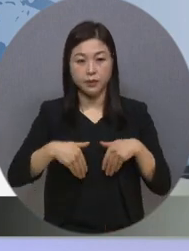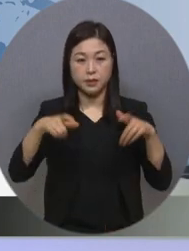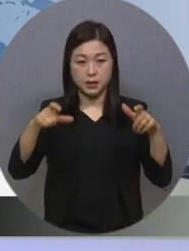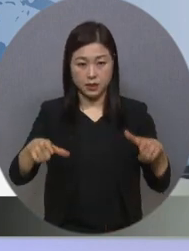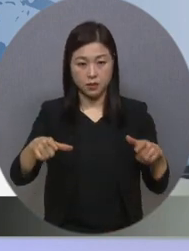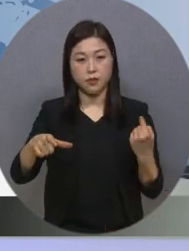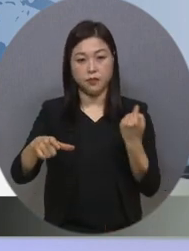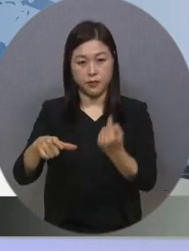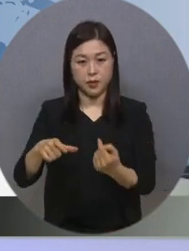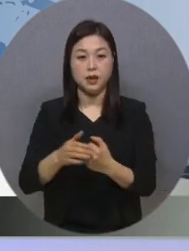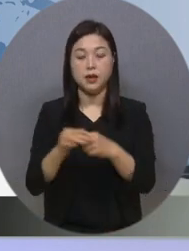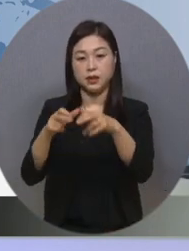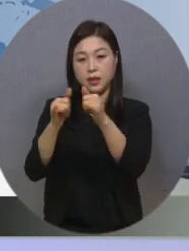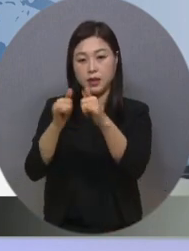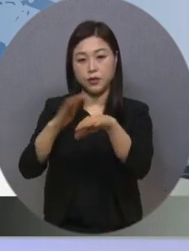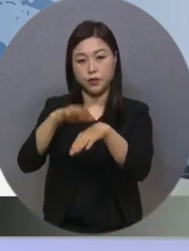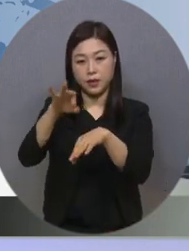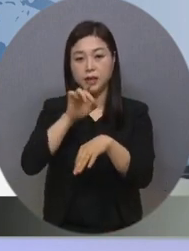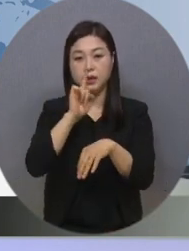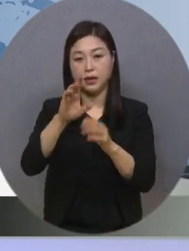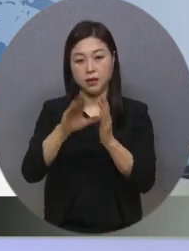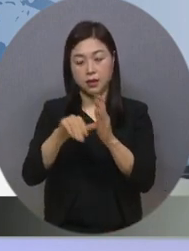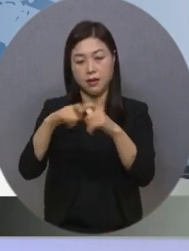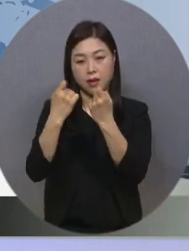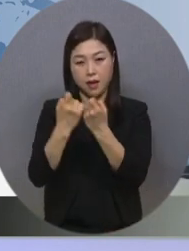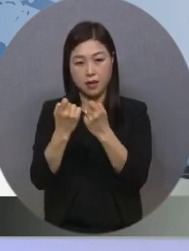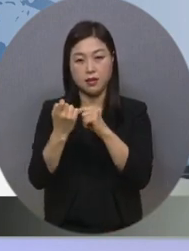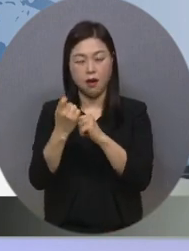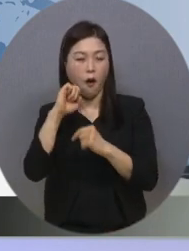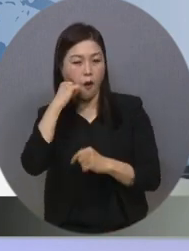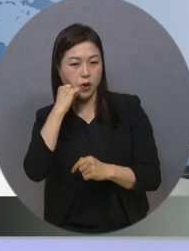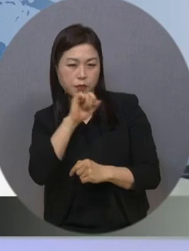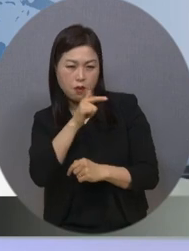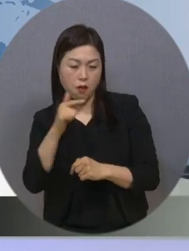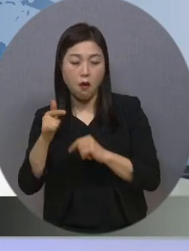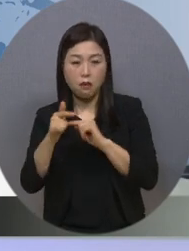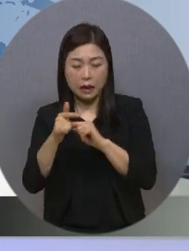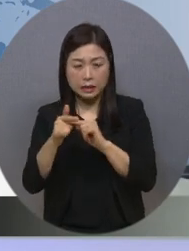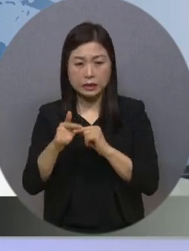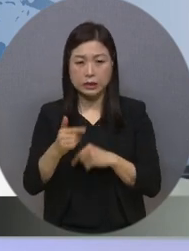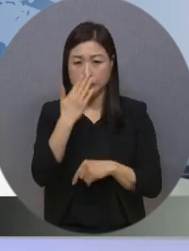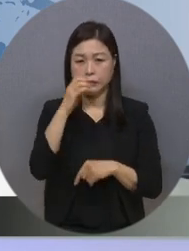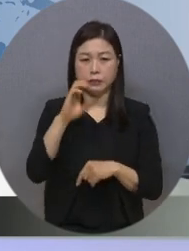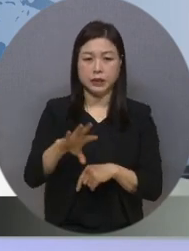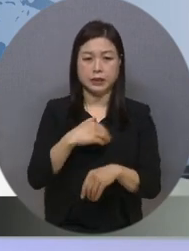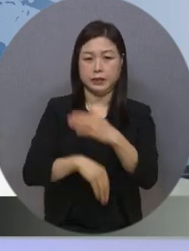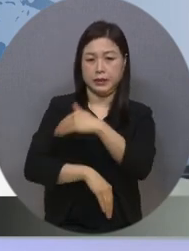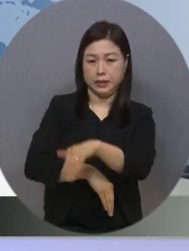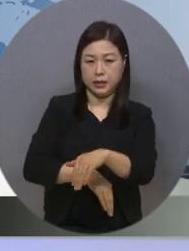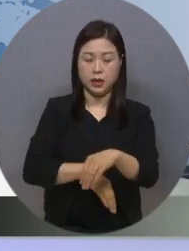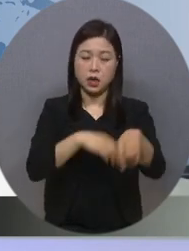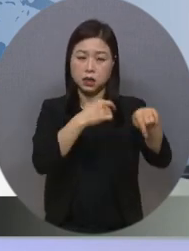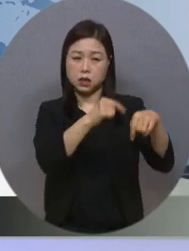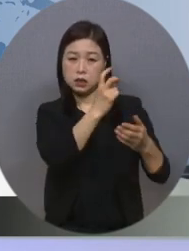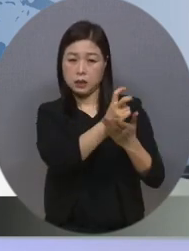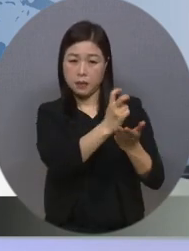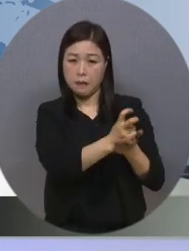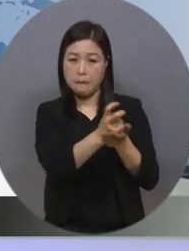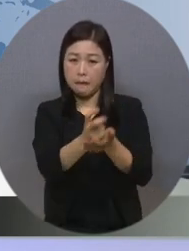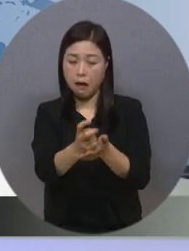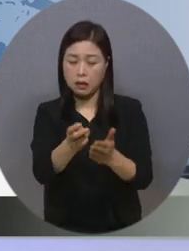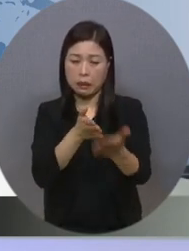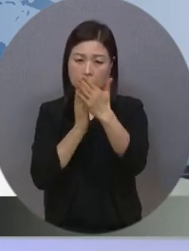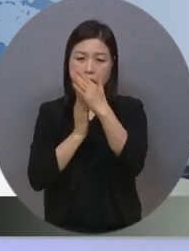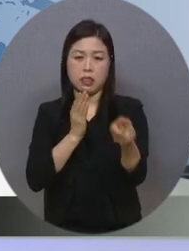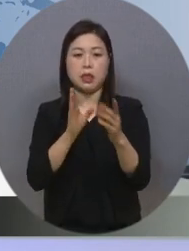찾았는데요. 장애인 수당 신청 시 개인의 실질적인 어려움은 배제된 채 정책상의 이유로 거절당하는 경우가 많다고